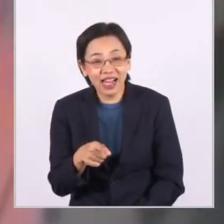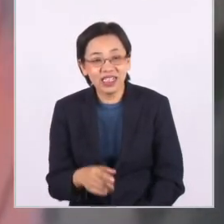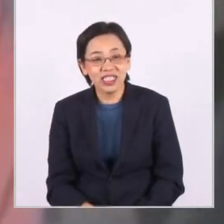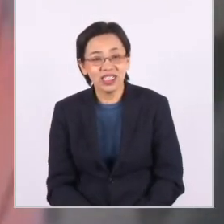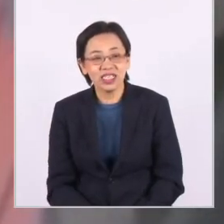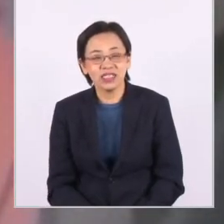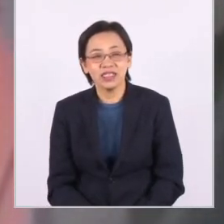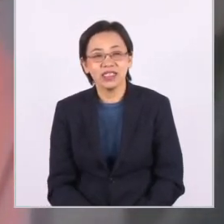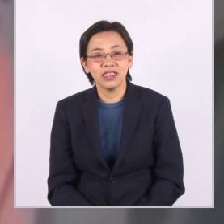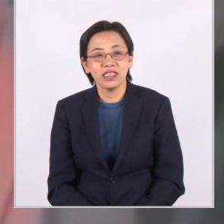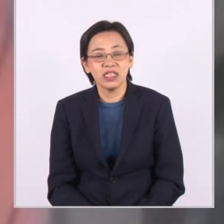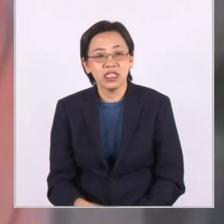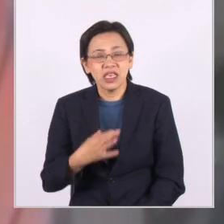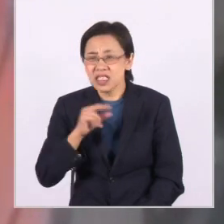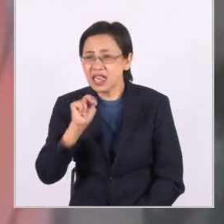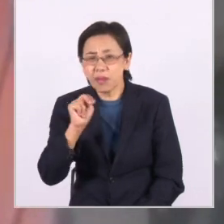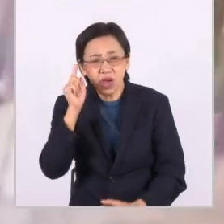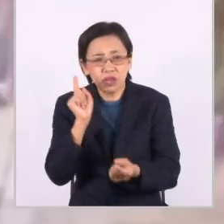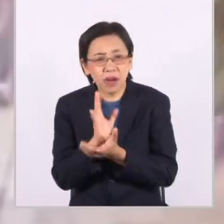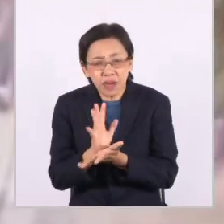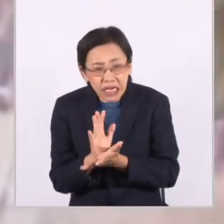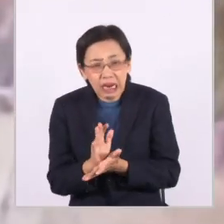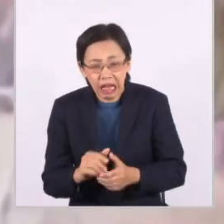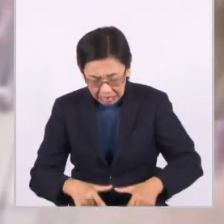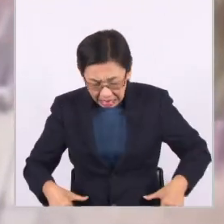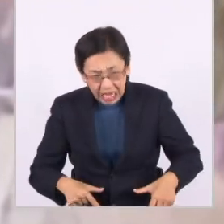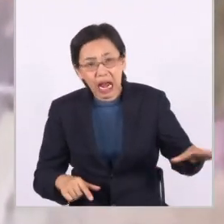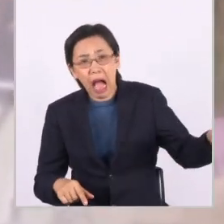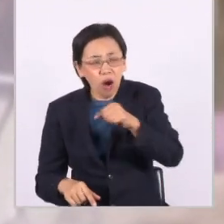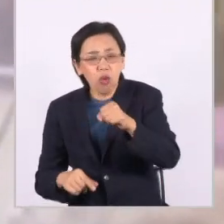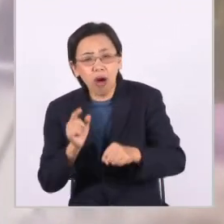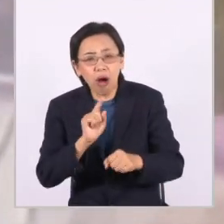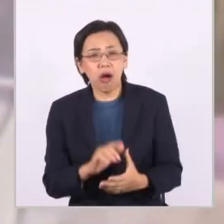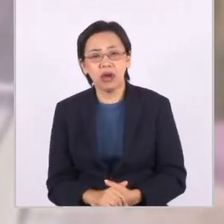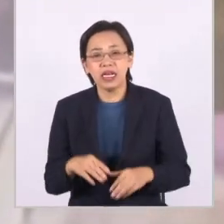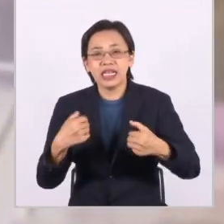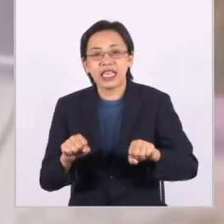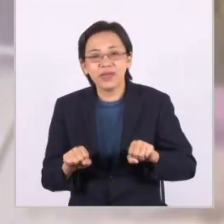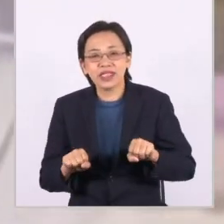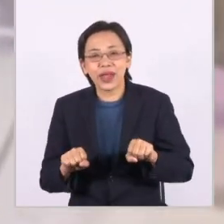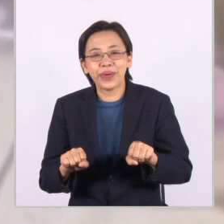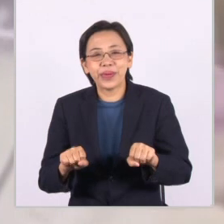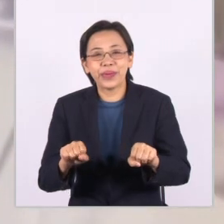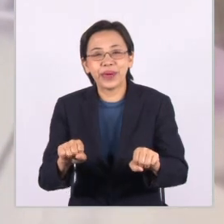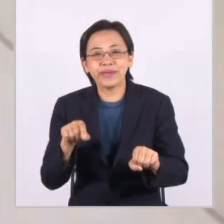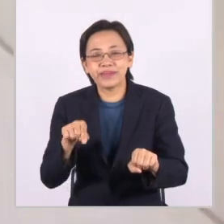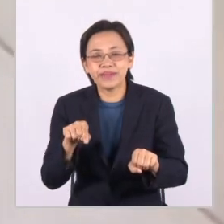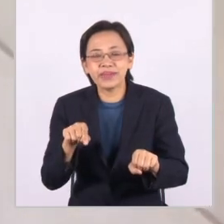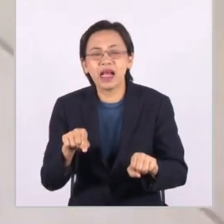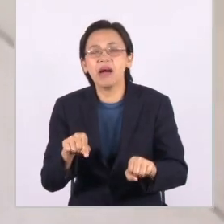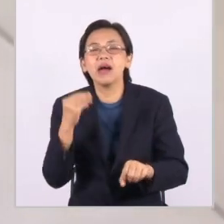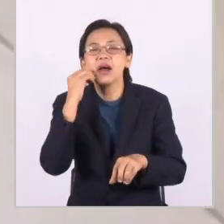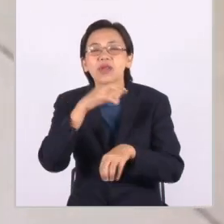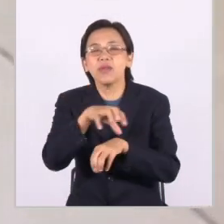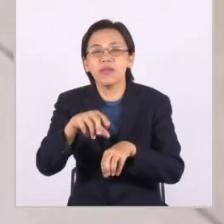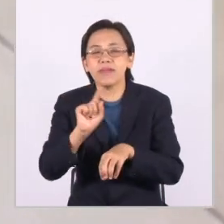อนเสื้อน้ำเงินเธอไม่รู้จักกันเลยเธอคว้ากางเกงในไปได้เลยอ่ะเนี่ยค่ะเหตุการณ์นี้นะเกิดขึ้นที่หมู่บ้านลาปาตีหมู่1ต